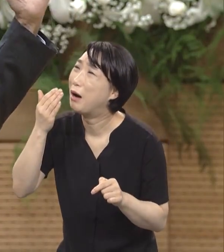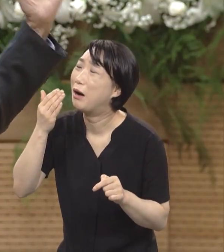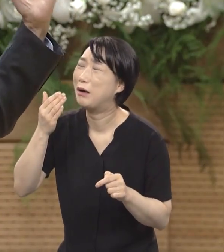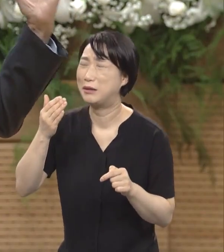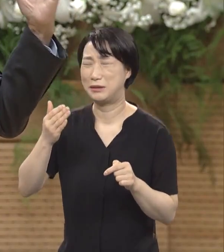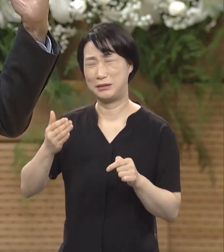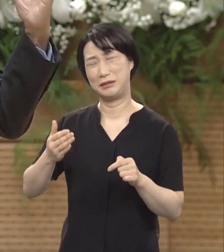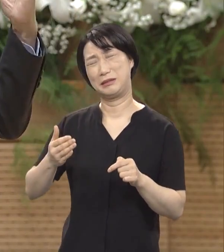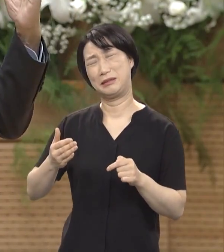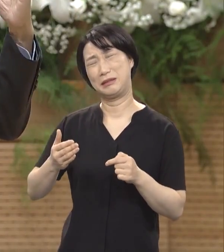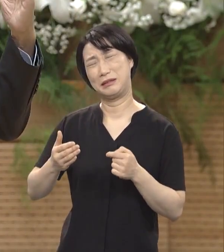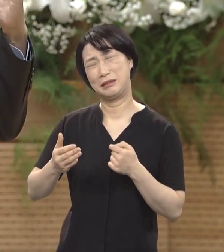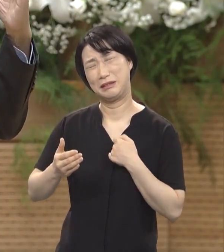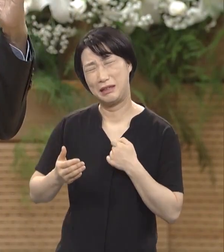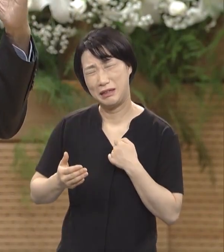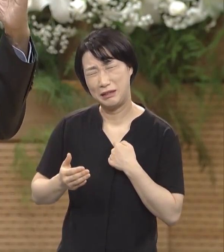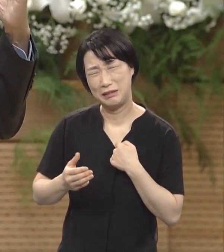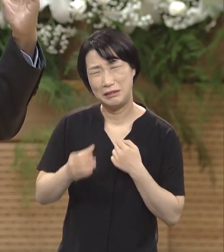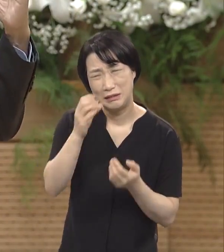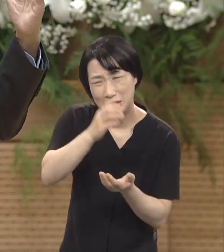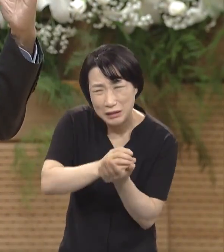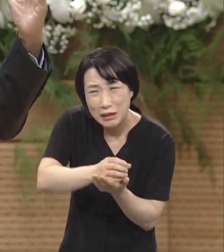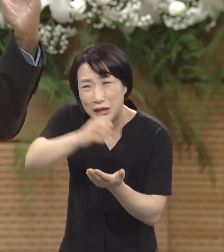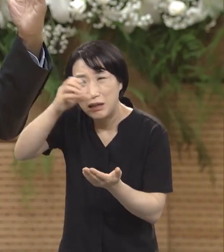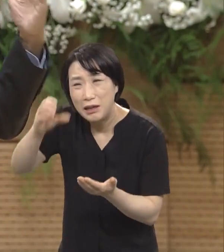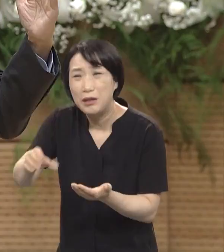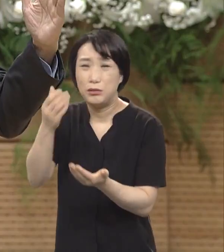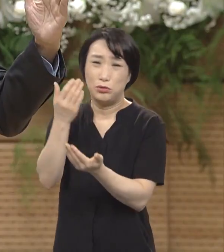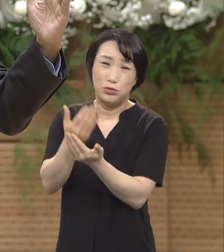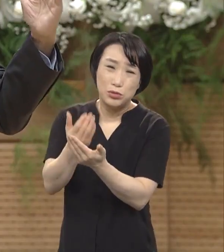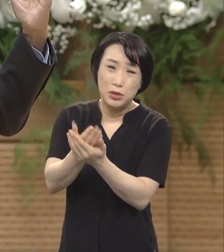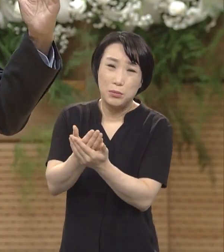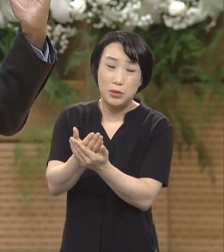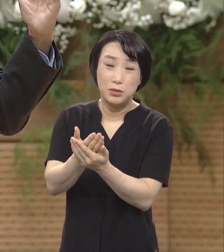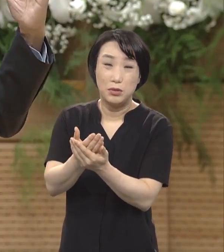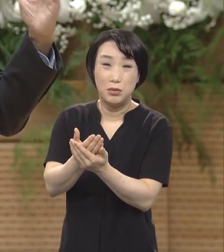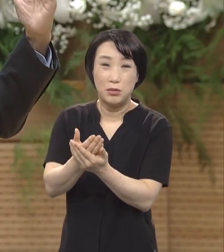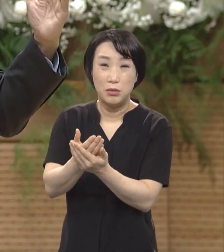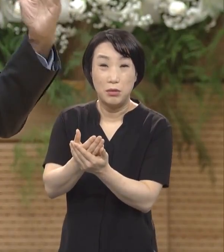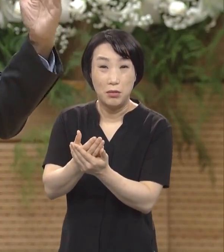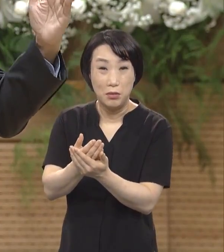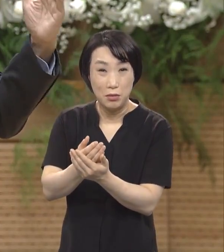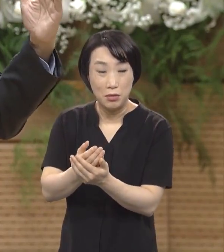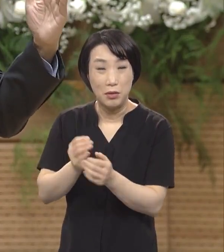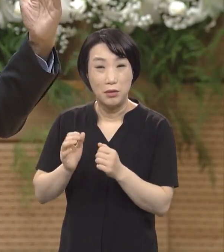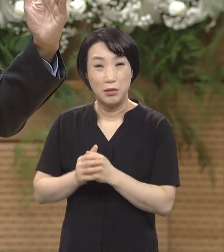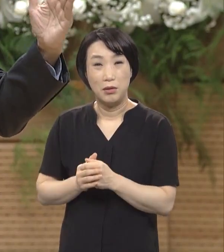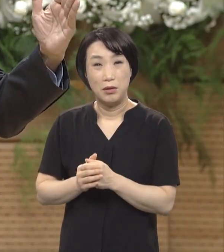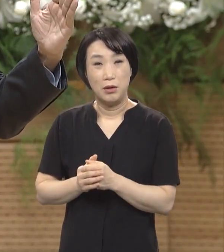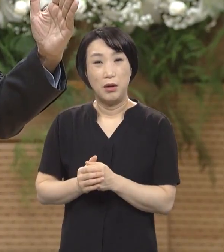내게서 비껴 지나갈 수만 있거든. 지나가게 하소서.